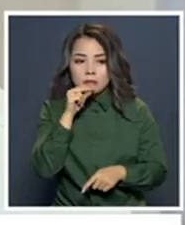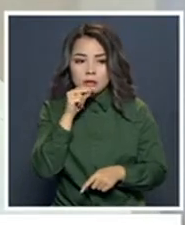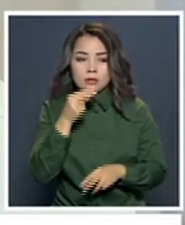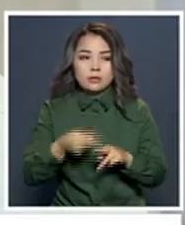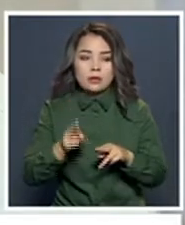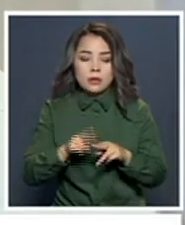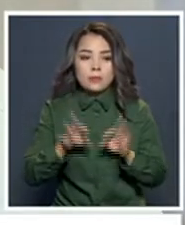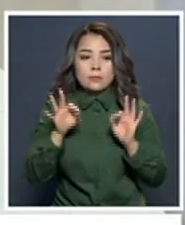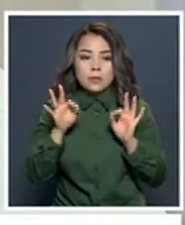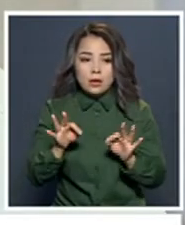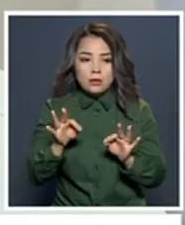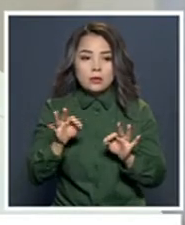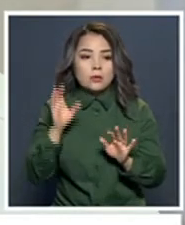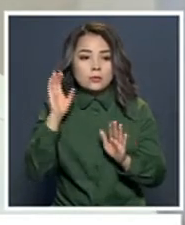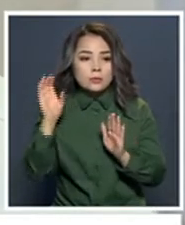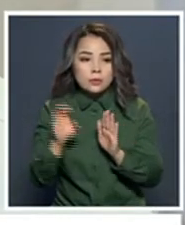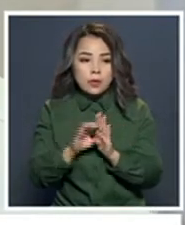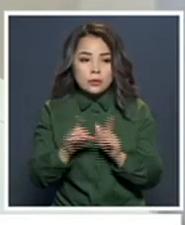Сондай